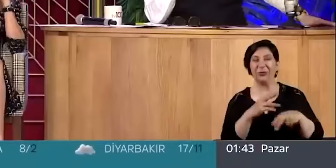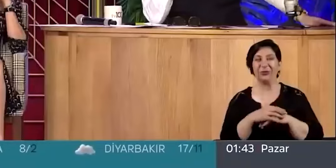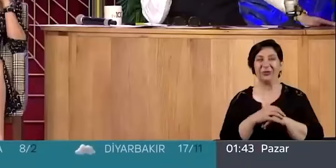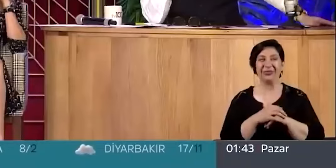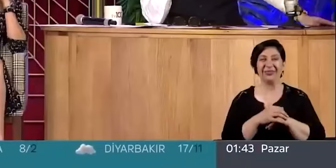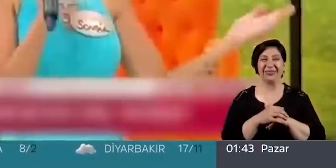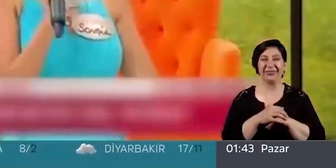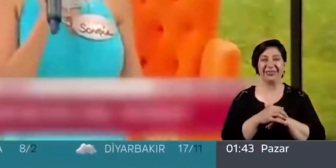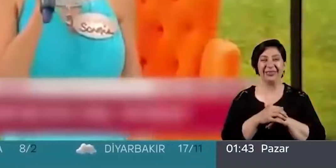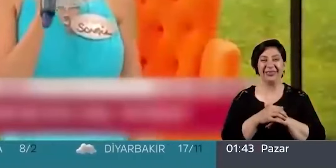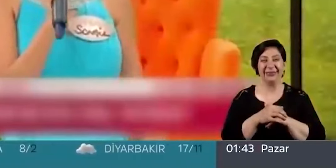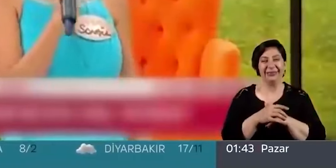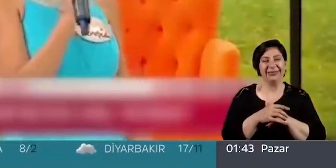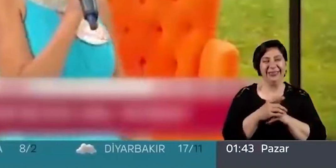Buyursunlar.